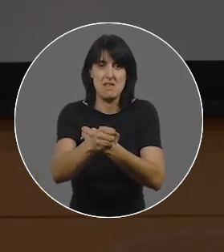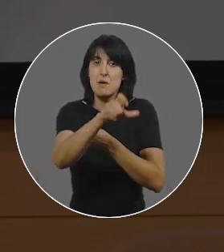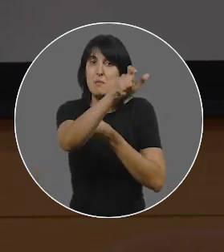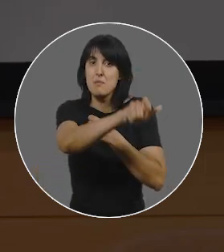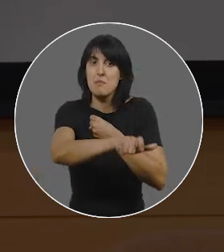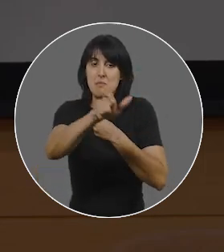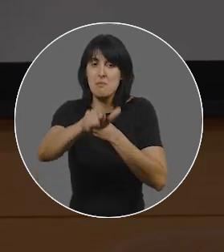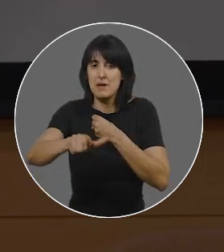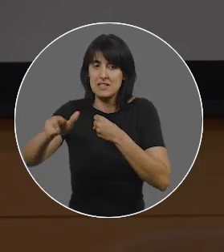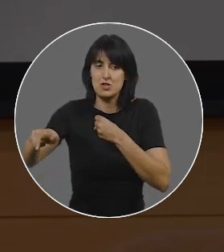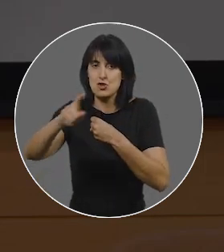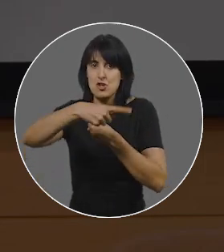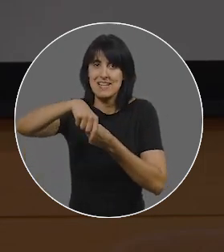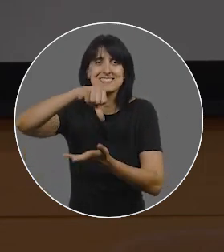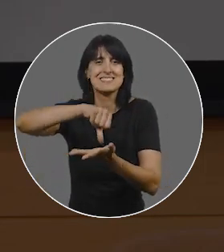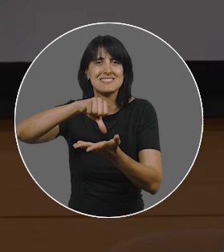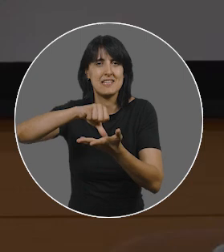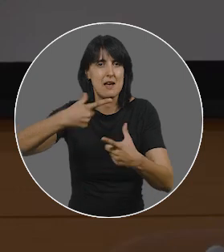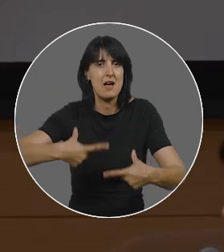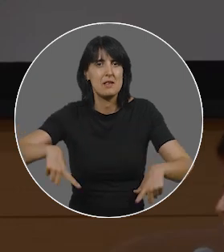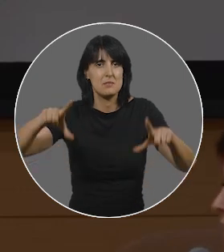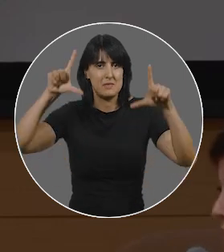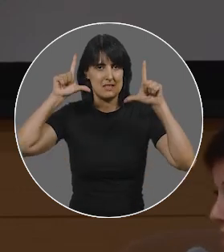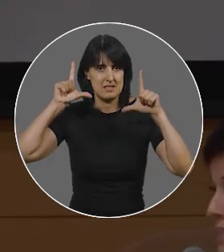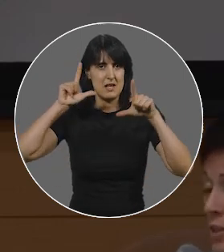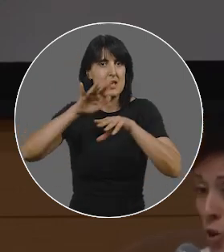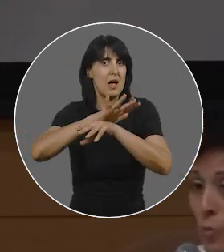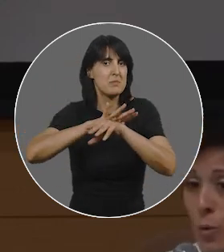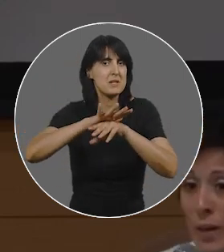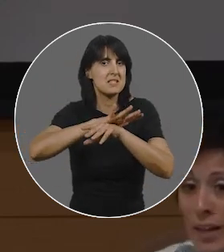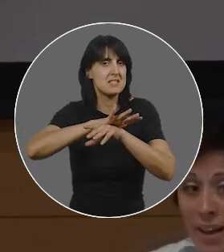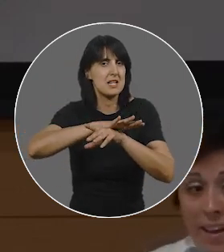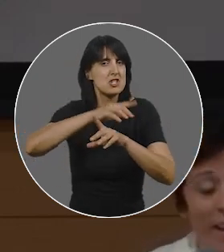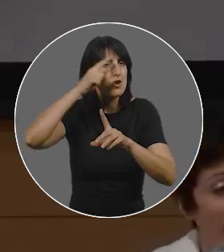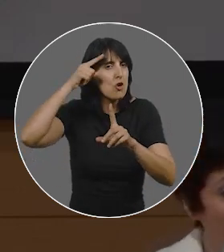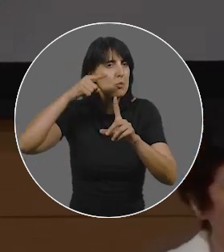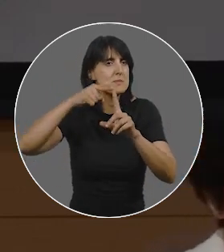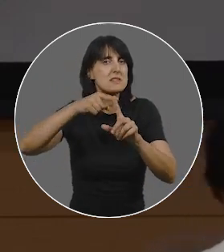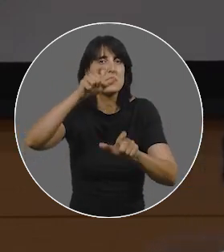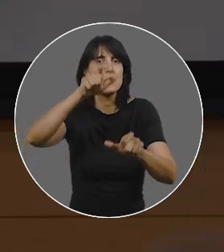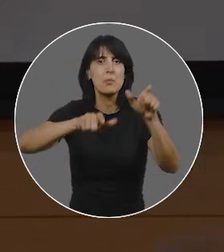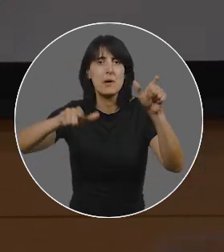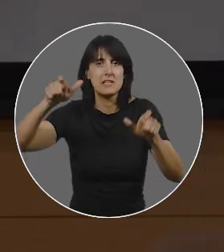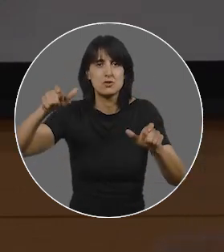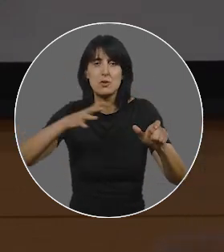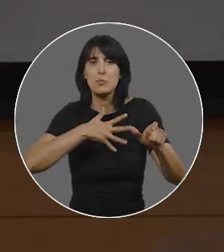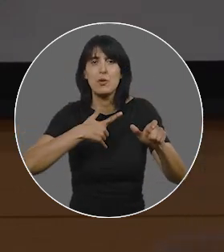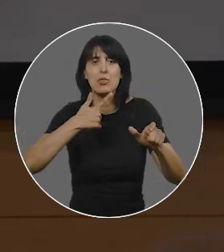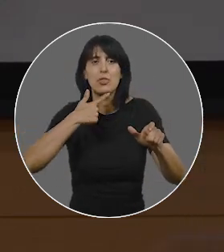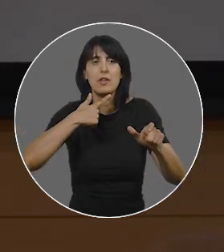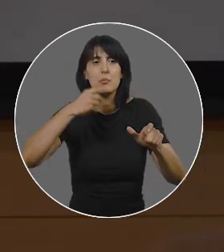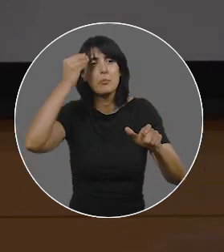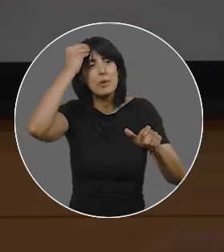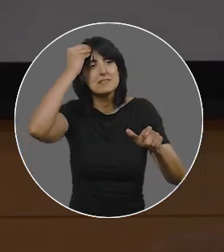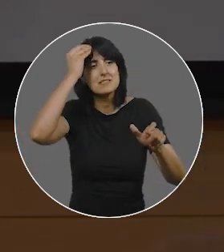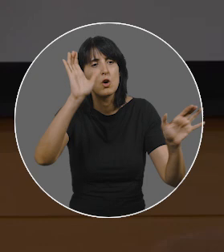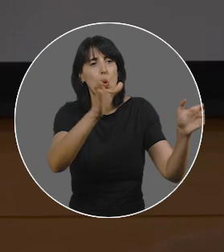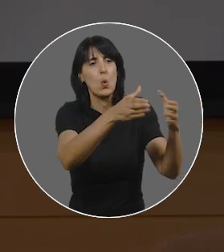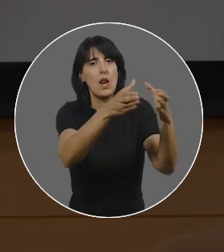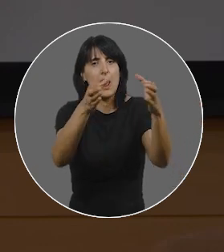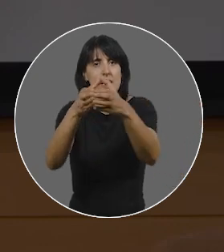que volem posar les persones en el centre de l'actuació de l'administració pública, hem de pensar en tots els